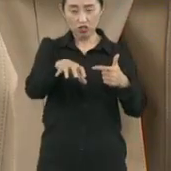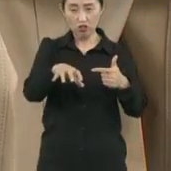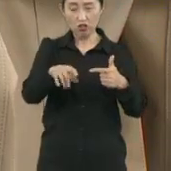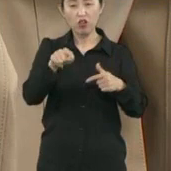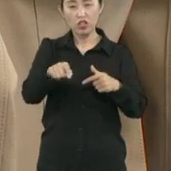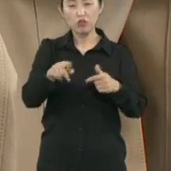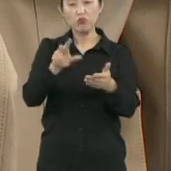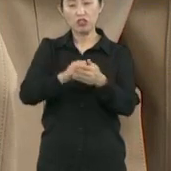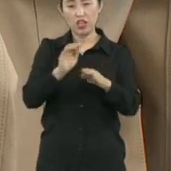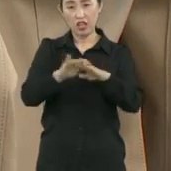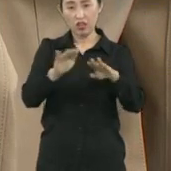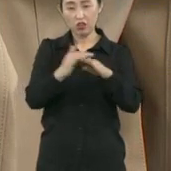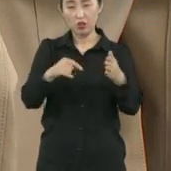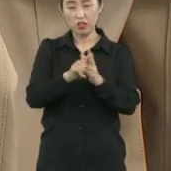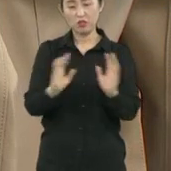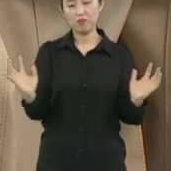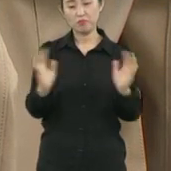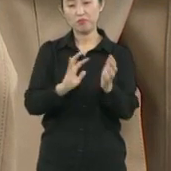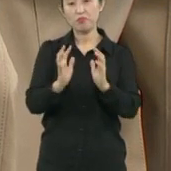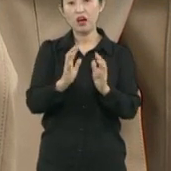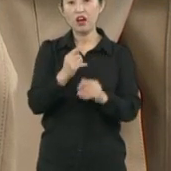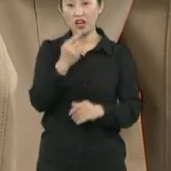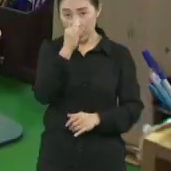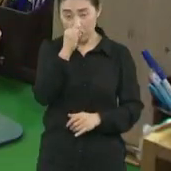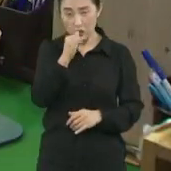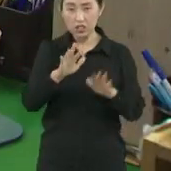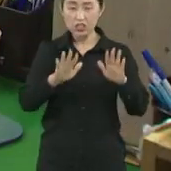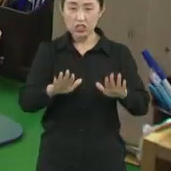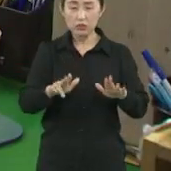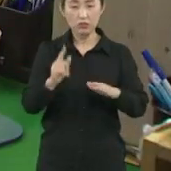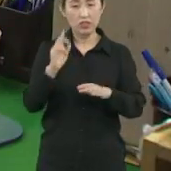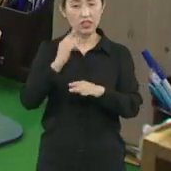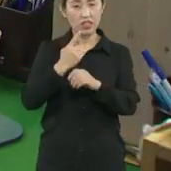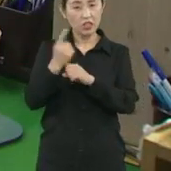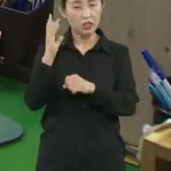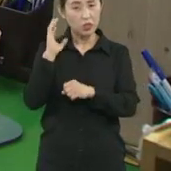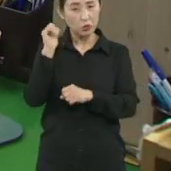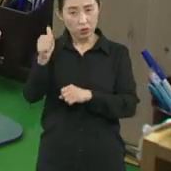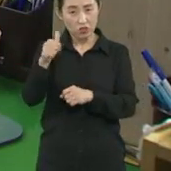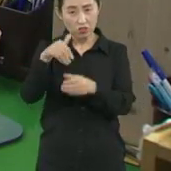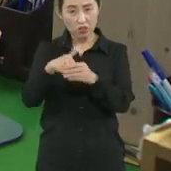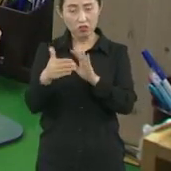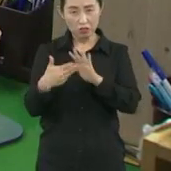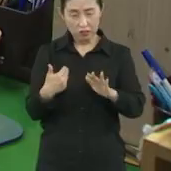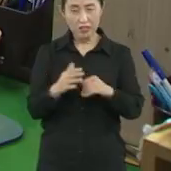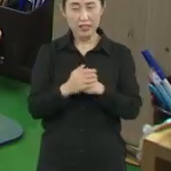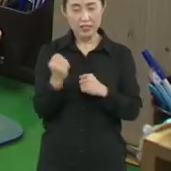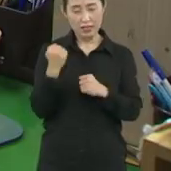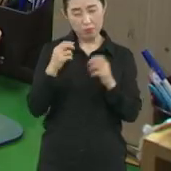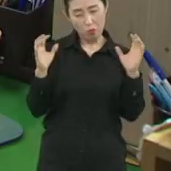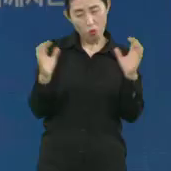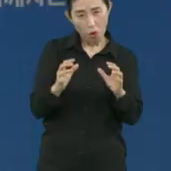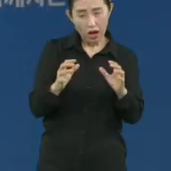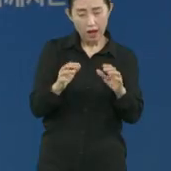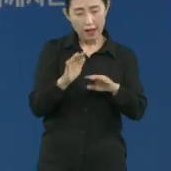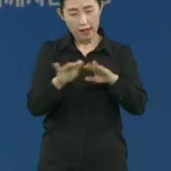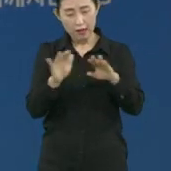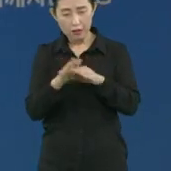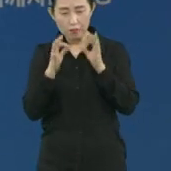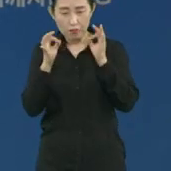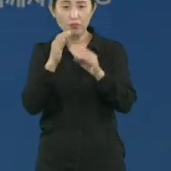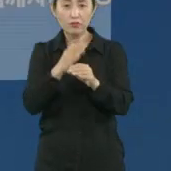등 내년 대선을 앞두고 해당 지자체들이 힘을 모아 공동 대응에 나서고 있습니다.